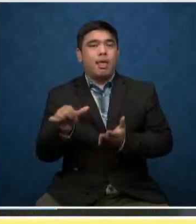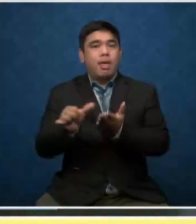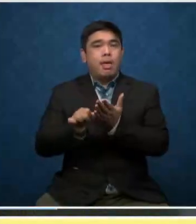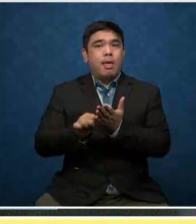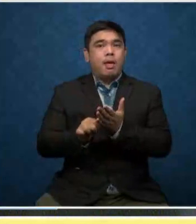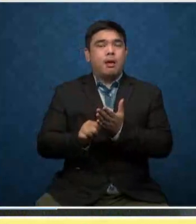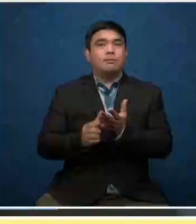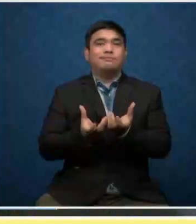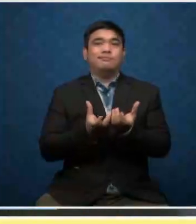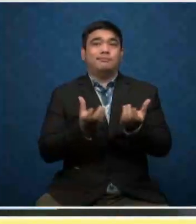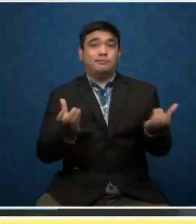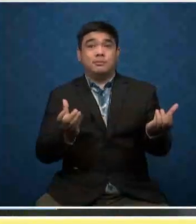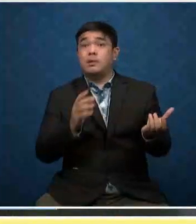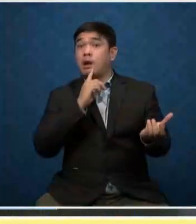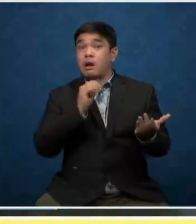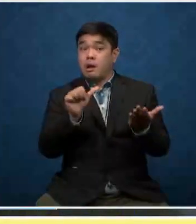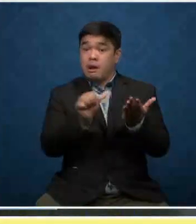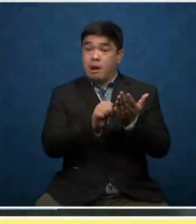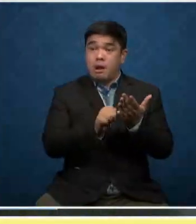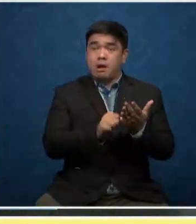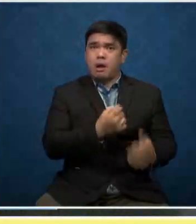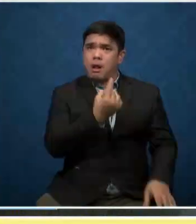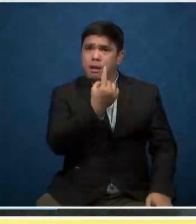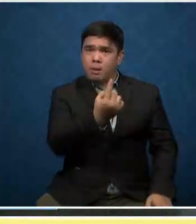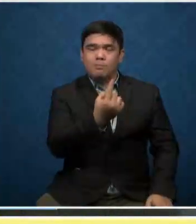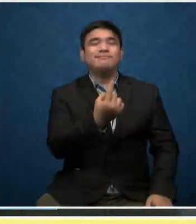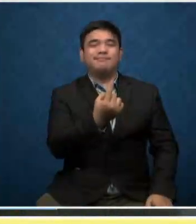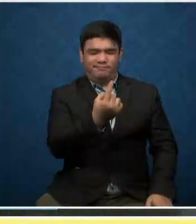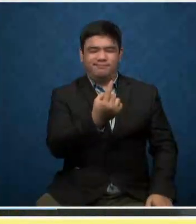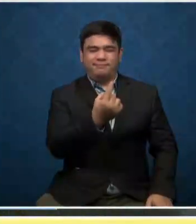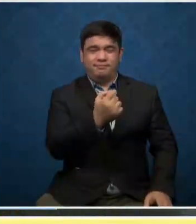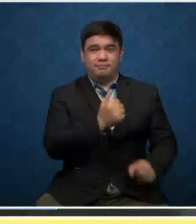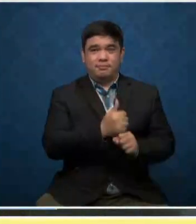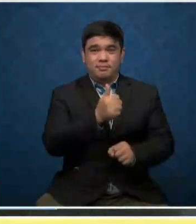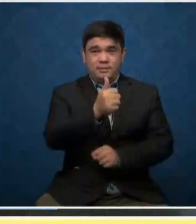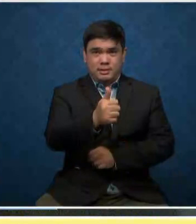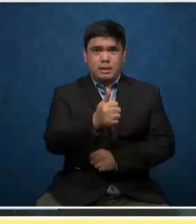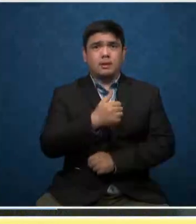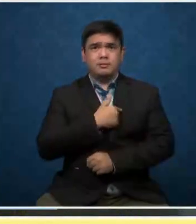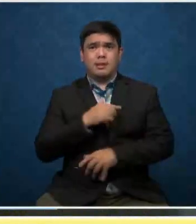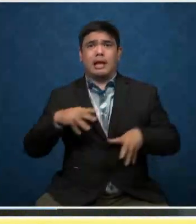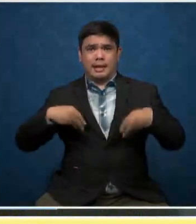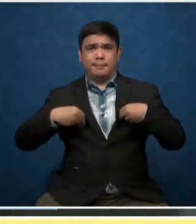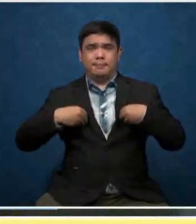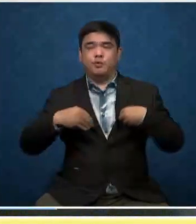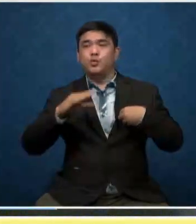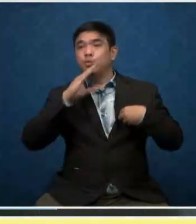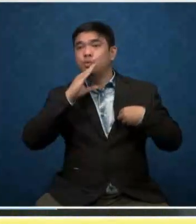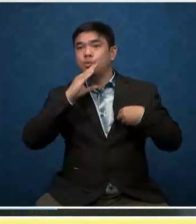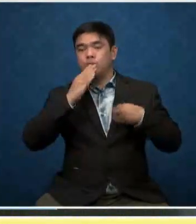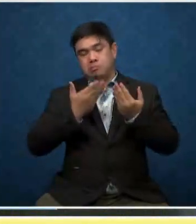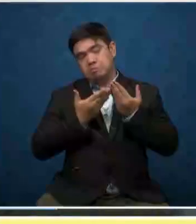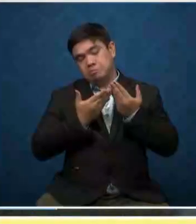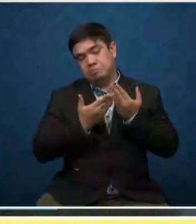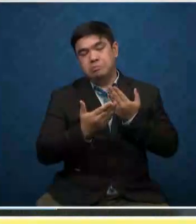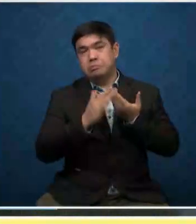รัฐธรรมนูญถ้าแก้เป็นมาตราเดียวก็สามารถทำได้แล้วเราก็สนับสนุนแต่ถ้าจะแก้ใหม่